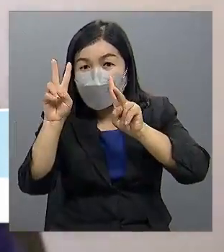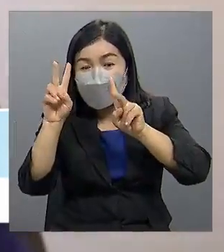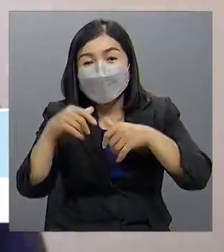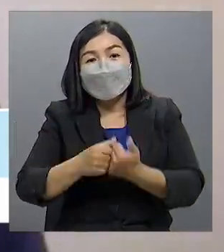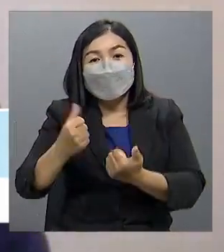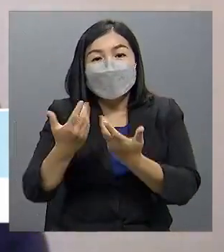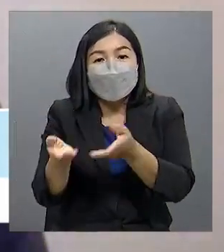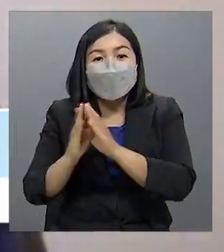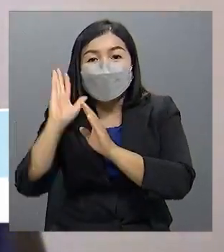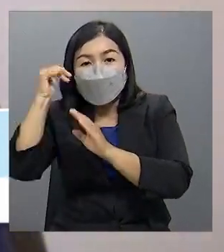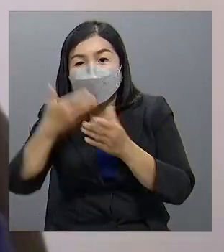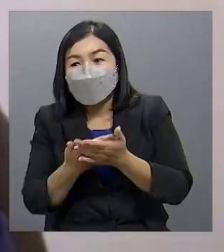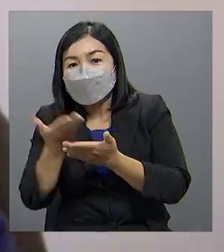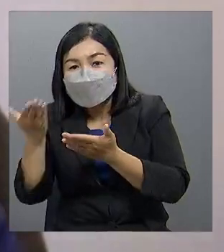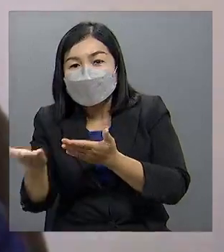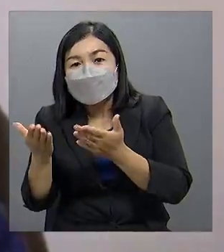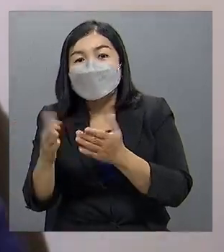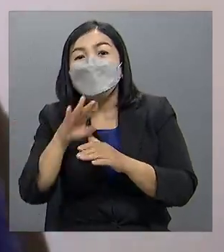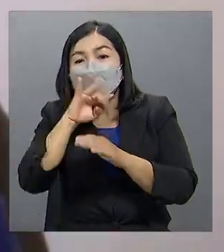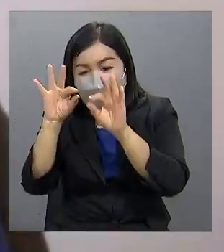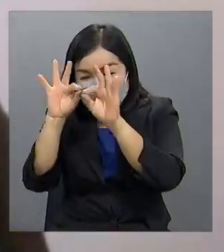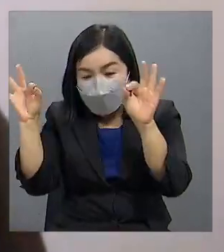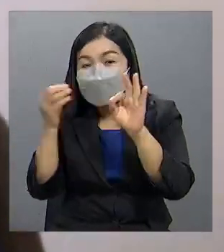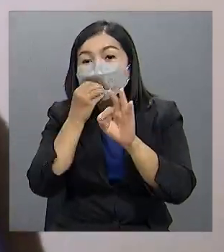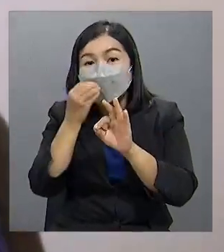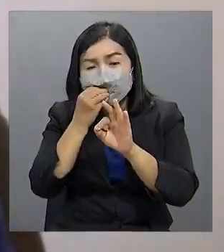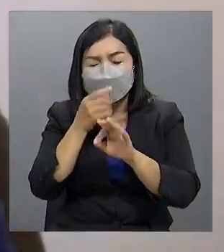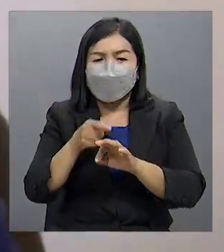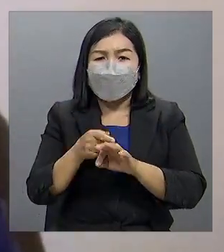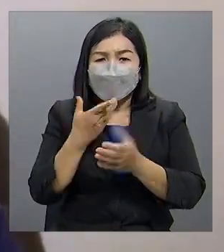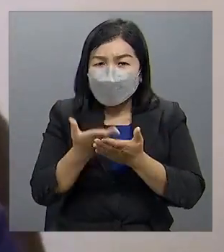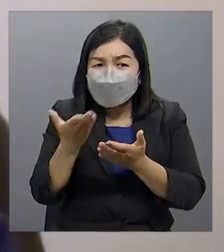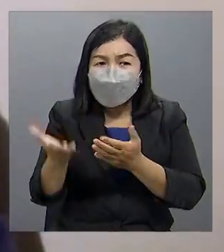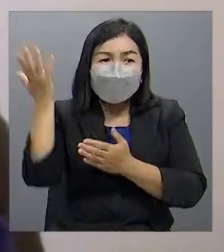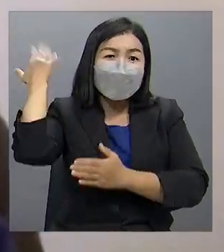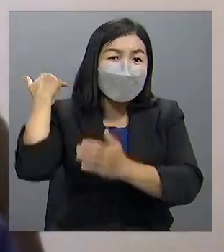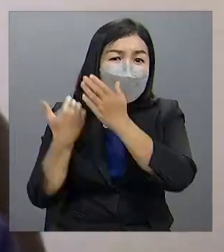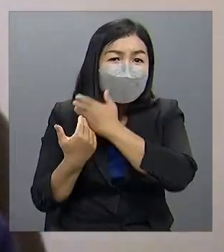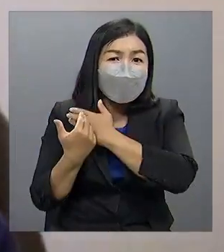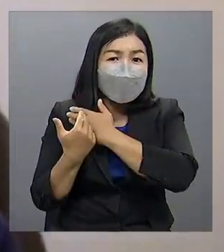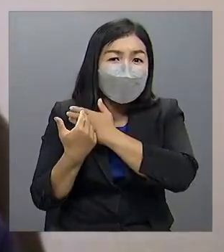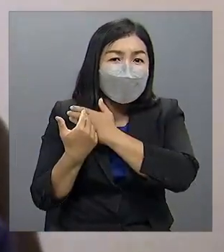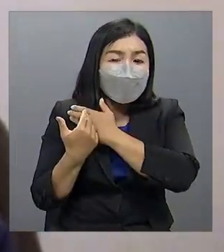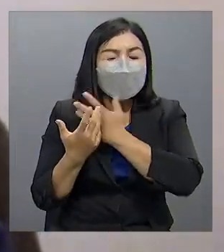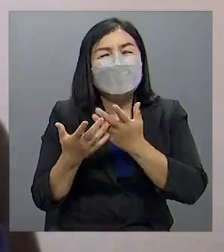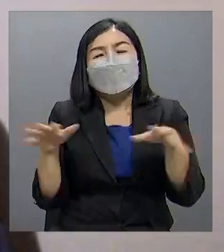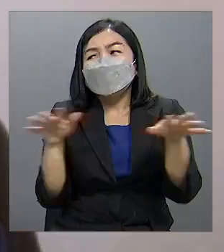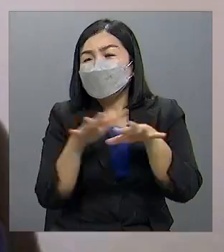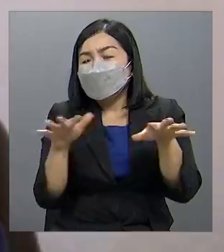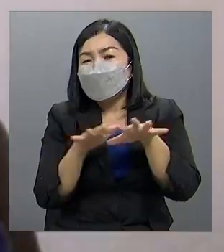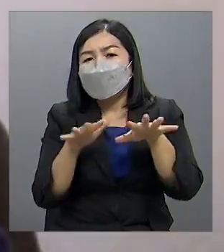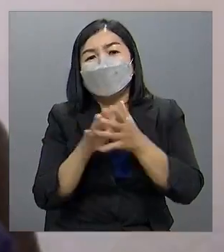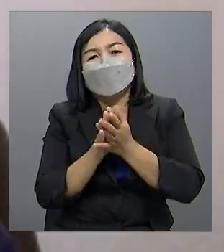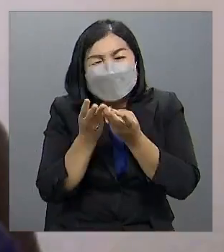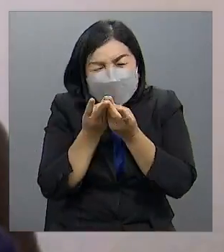ดแล้วก็ซื้อหมูฝอยมาให้ผมทานนะครับซึ่งแบบสมัยก่อนมันก็แบบยังมีแบบพวกน้ำมันหรือว่าแบบน้